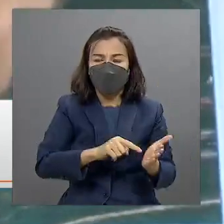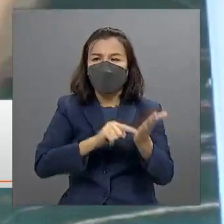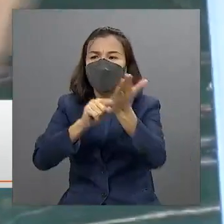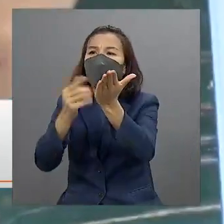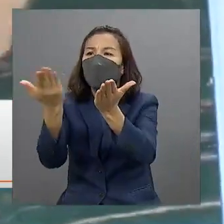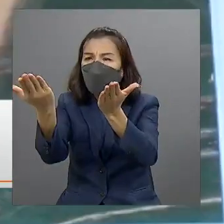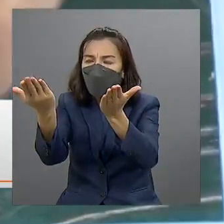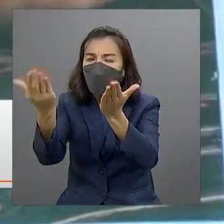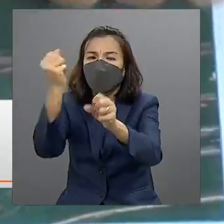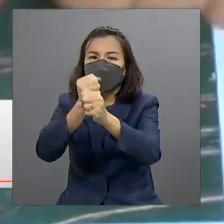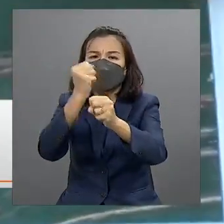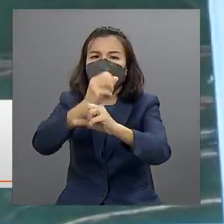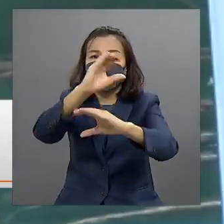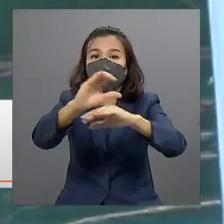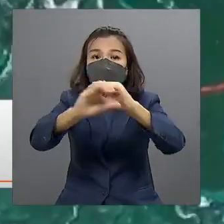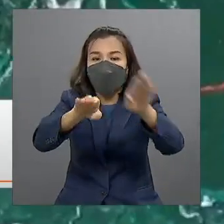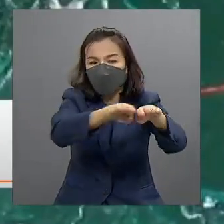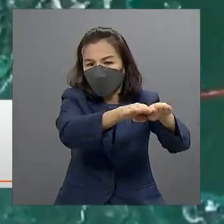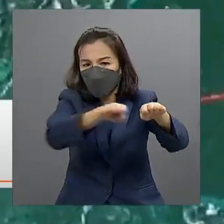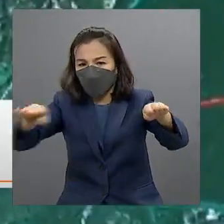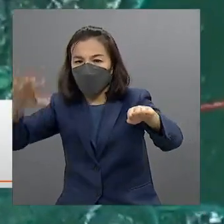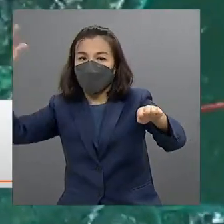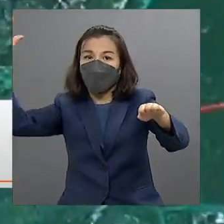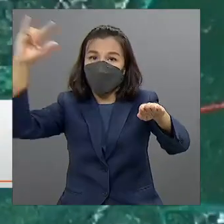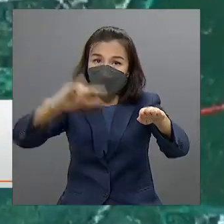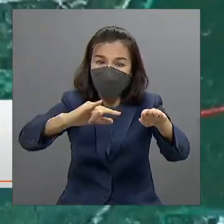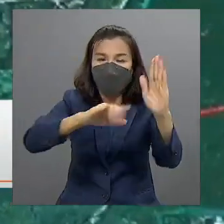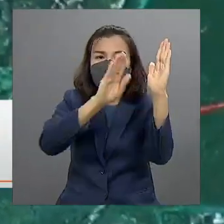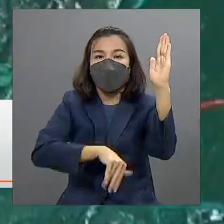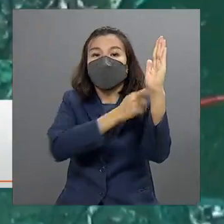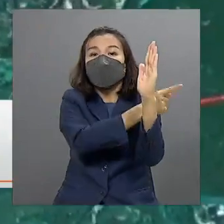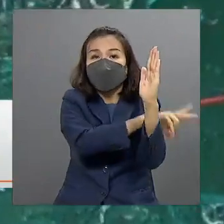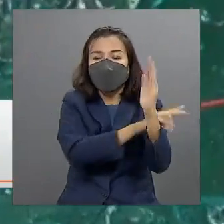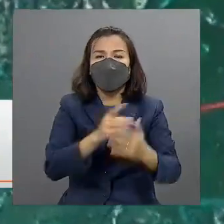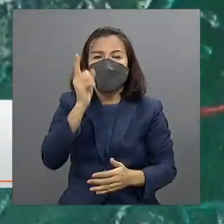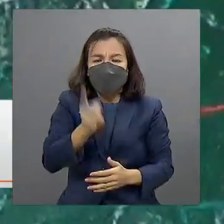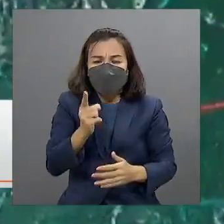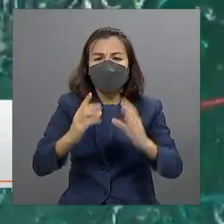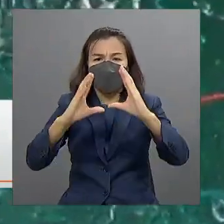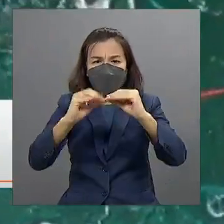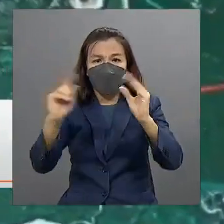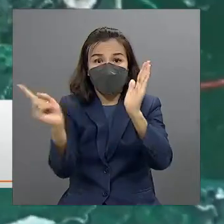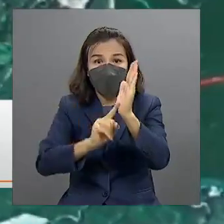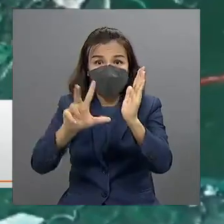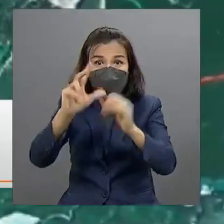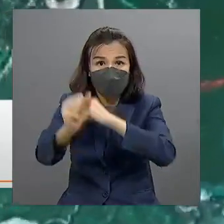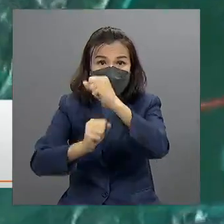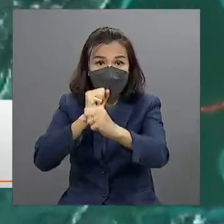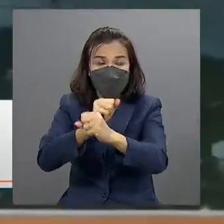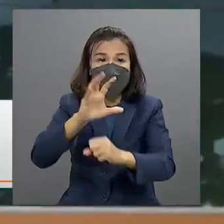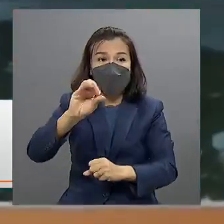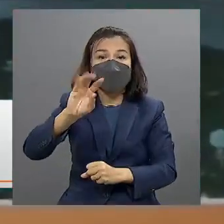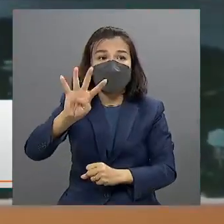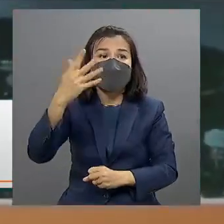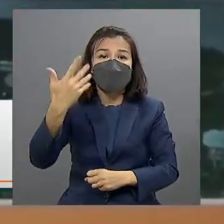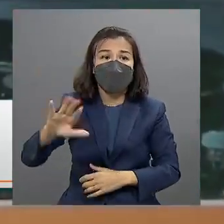นาสนามบนพูเก็ตจรงๆแลวมีการเหนชอบไปแล้ตั้งแต่การประชุมครั้งที่ 3 ปี 2554ในราย